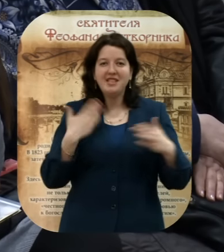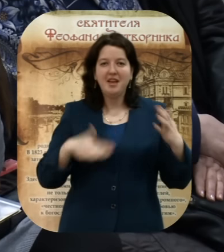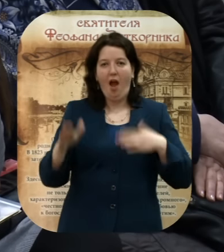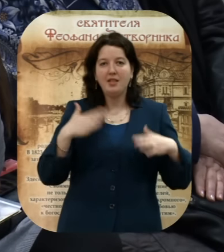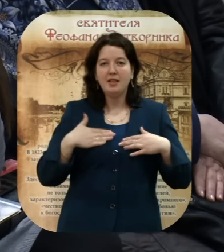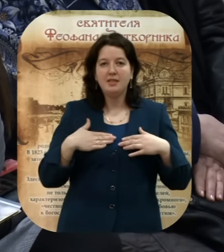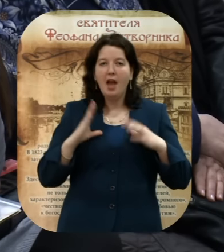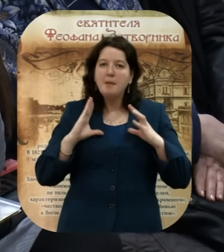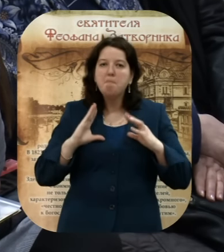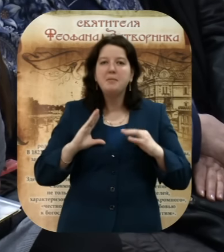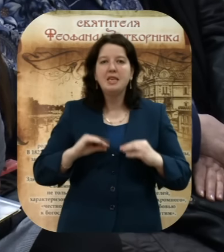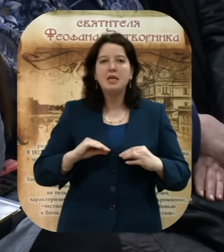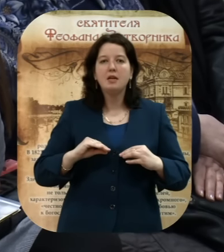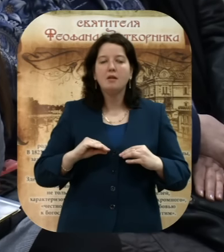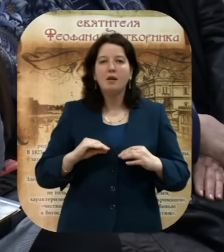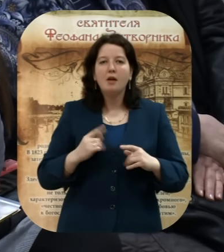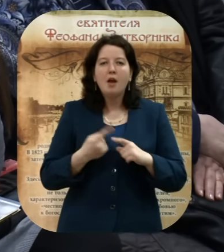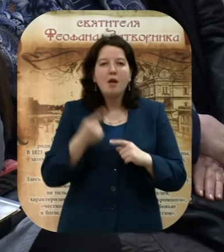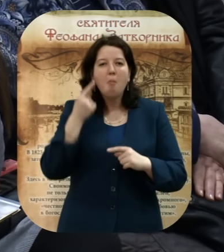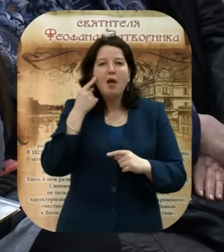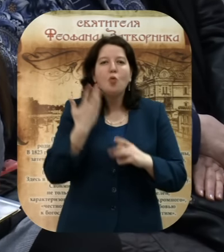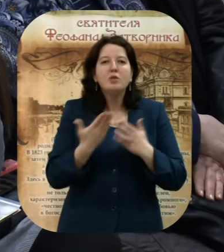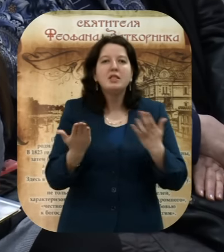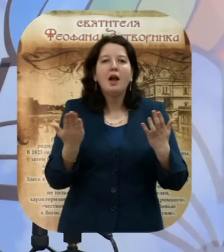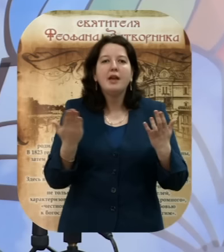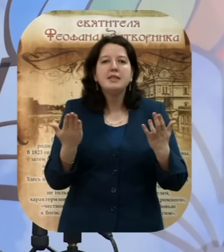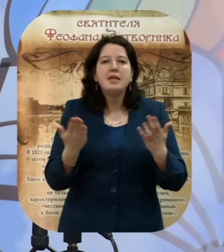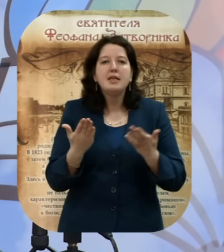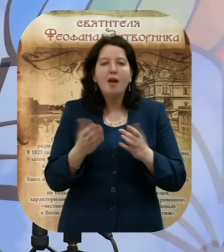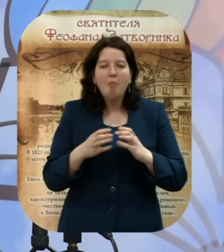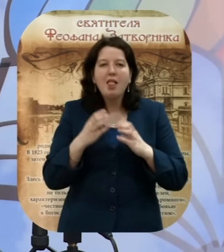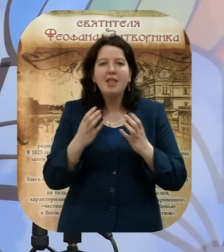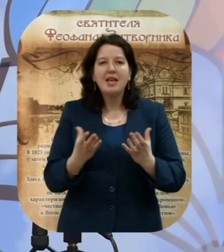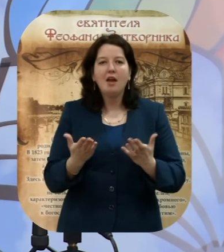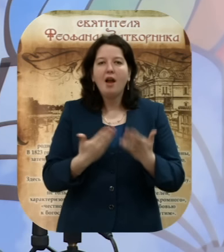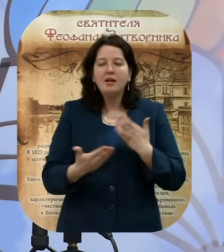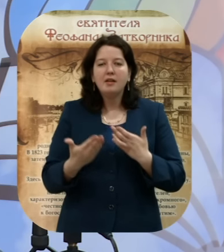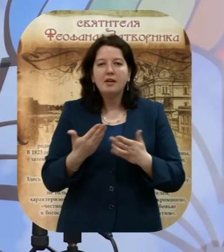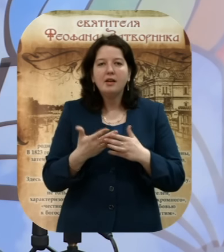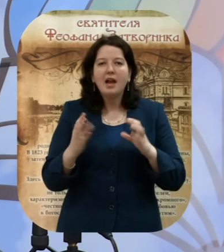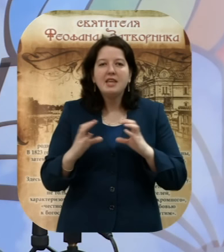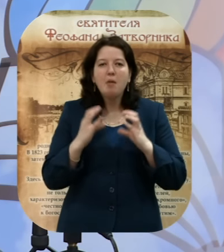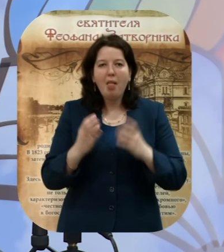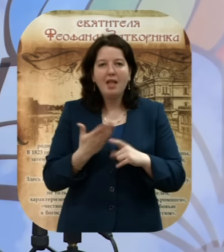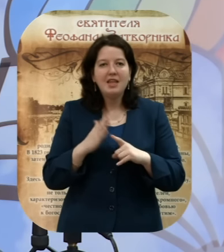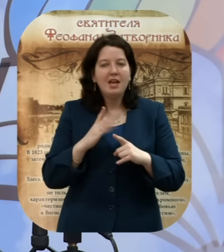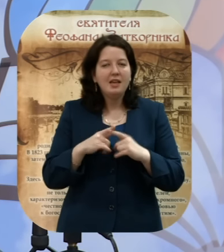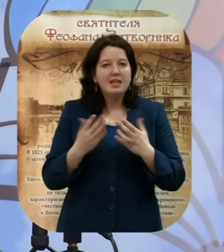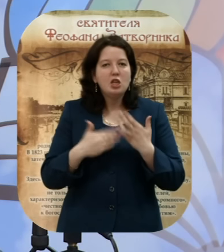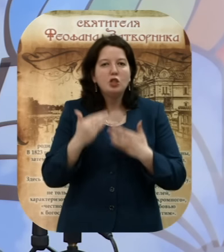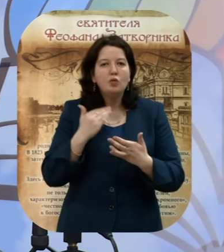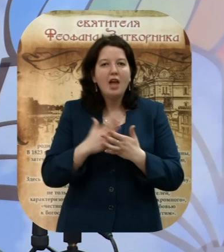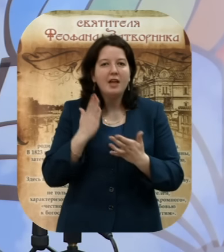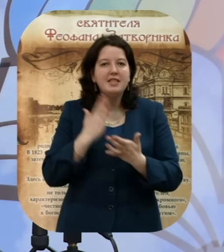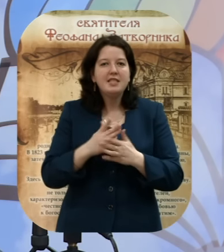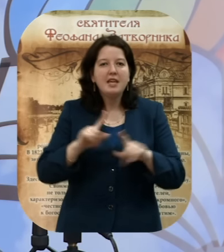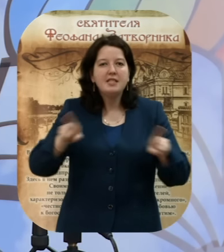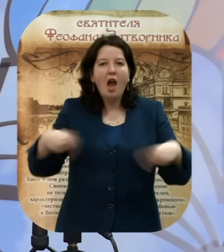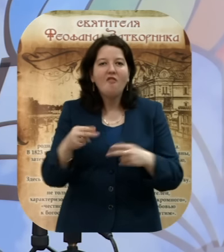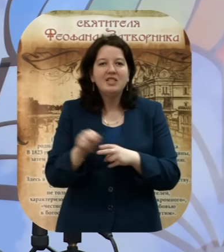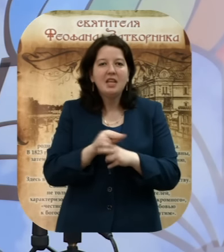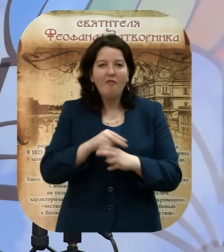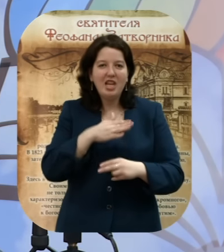Мир. Подумайте, какие плоды. Какие плоды выздоровления души. Вот оно